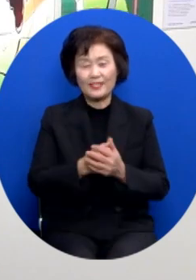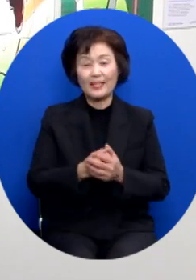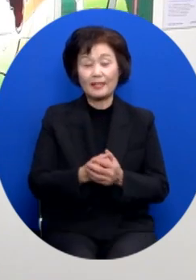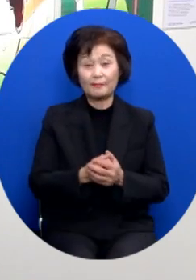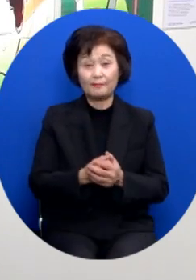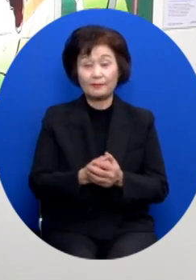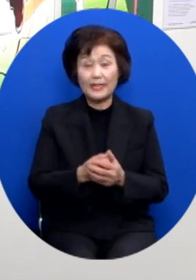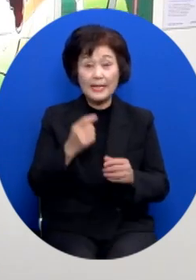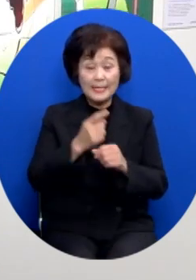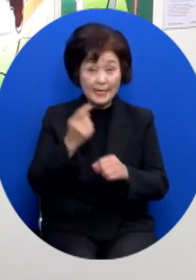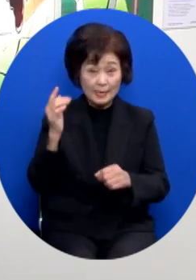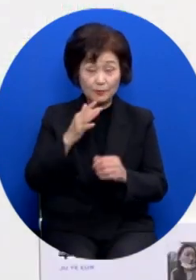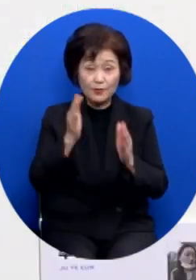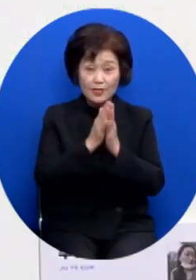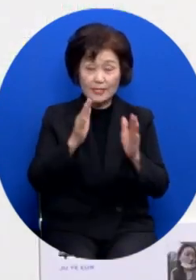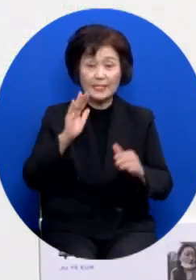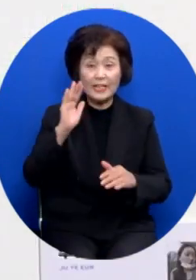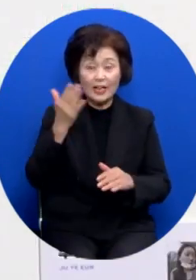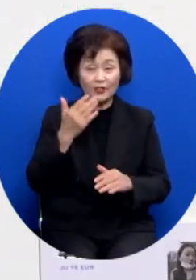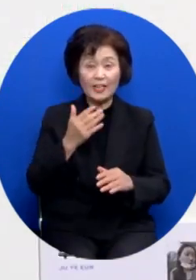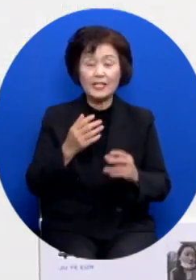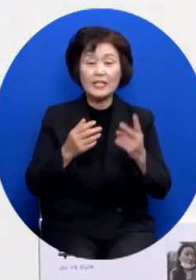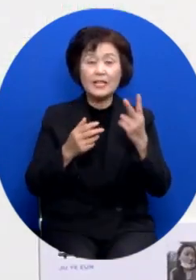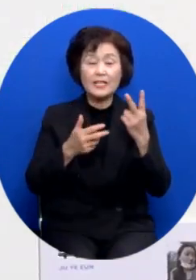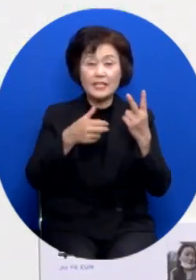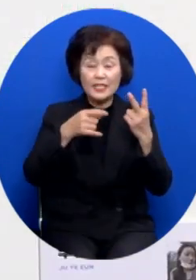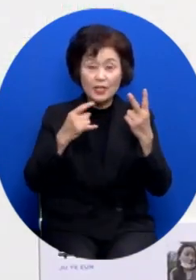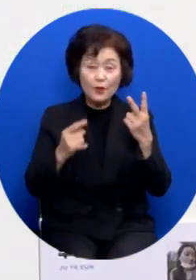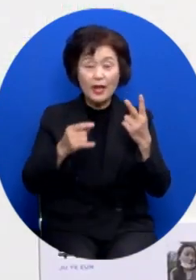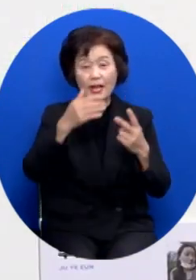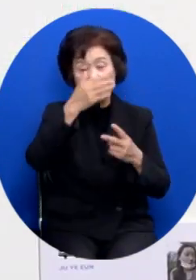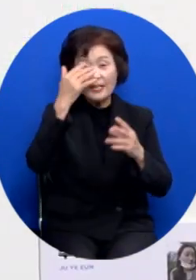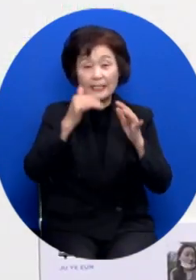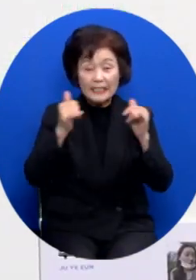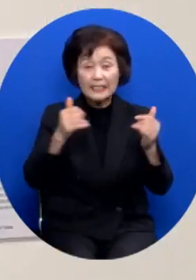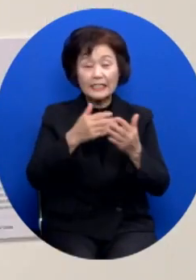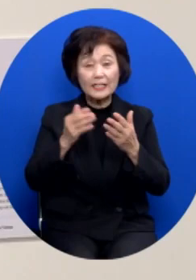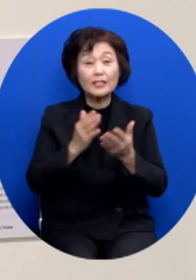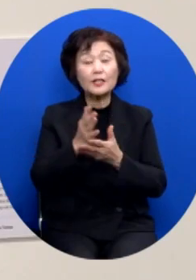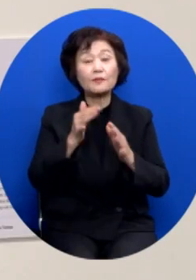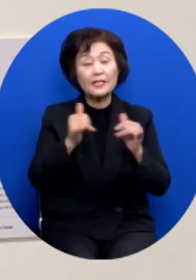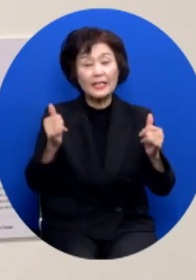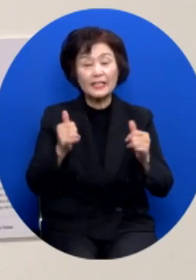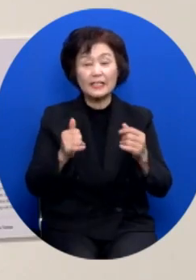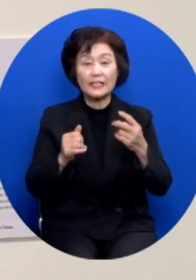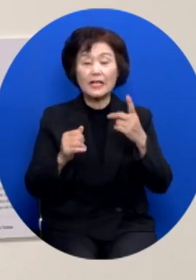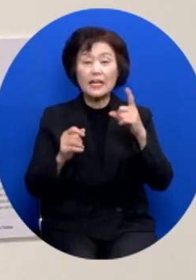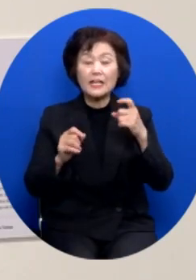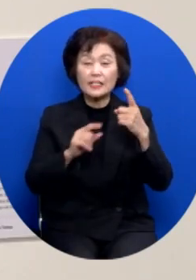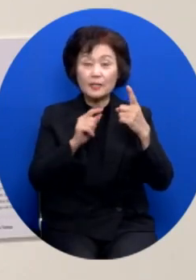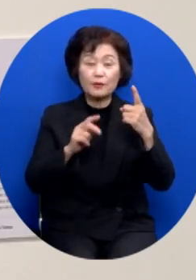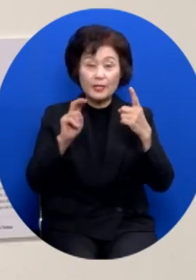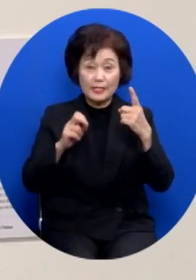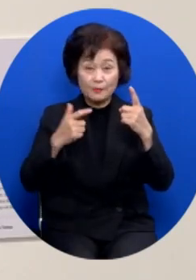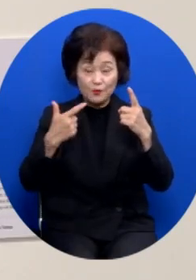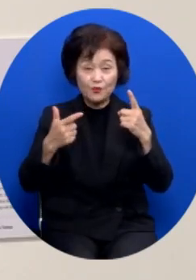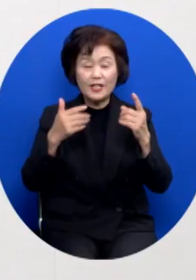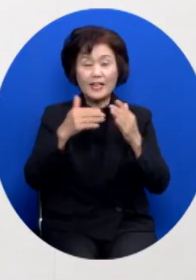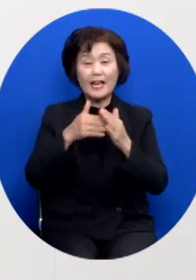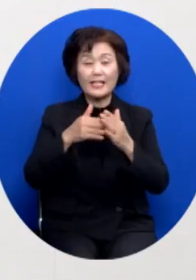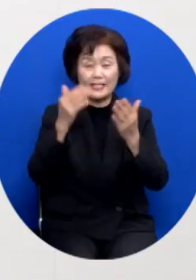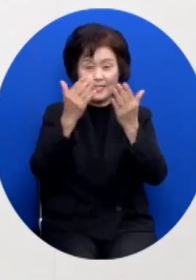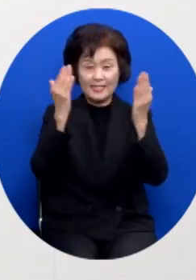지난해부터 시작한 제 2회 서초 청년작가 특별전시는 오는 27일까지 유중 아트센터 에서